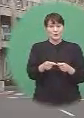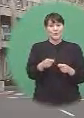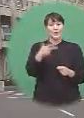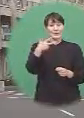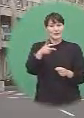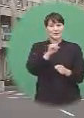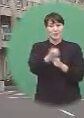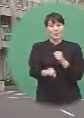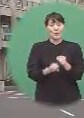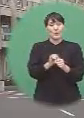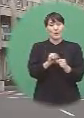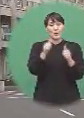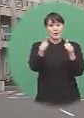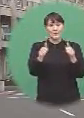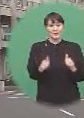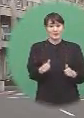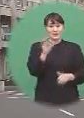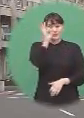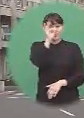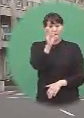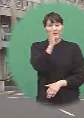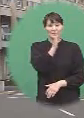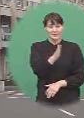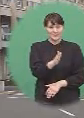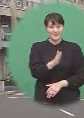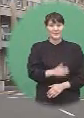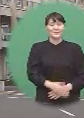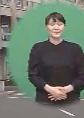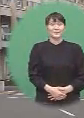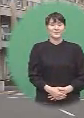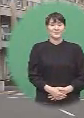郡山市のウェブサイトをご覧下さい